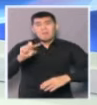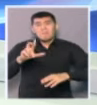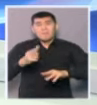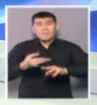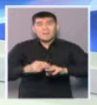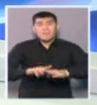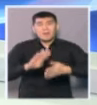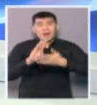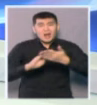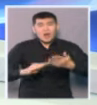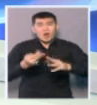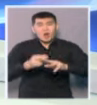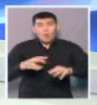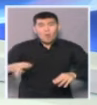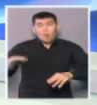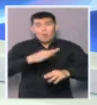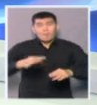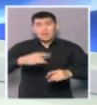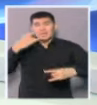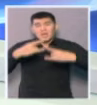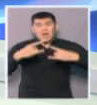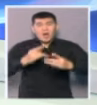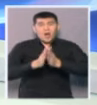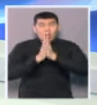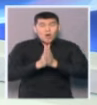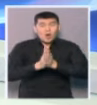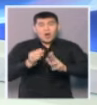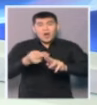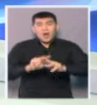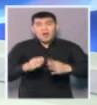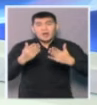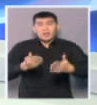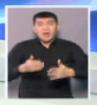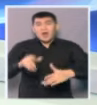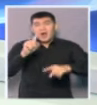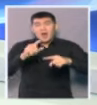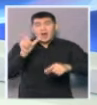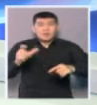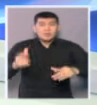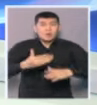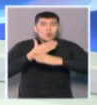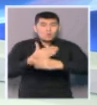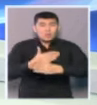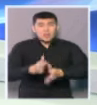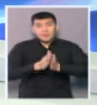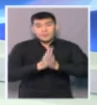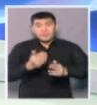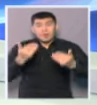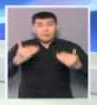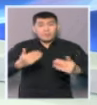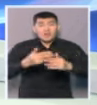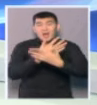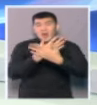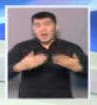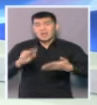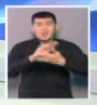Көшербаевтың жанайқайы. Ол облыстық арнадан көмек сұрап келді. Жалпақ жұрт жағдайымды білсін, жәрдемі тиер дейді. Осы уақытқа дейін бармаған